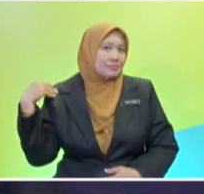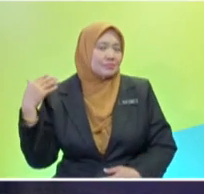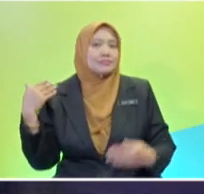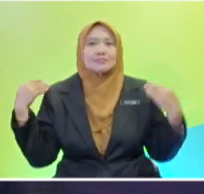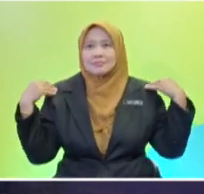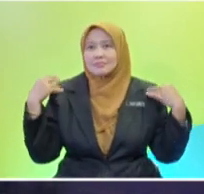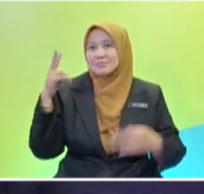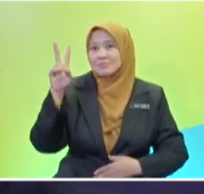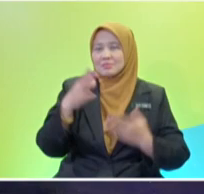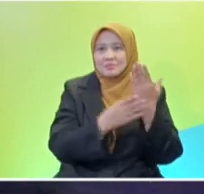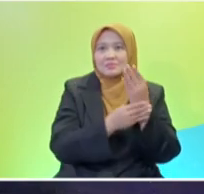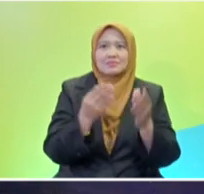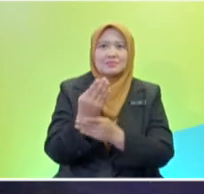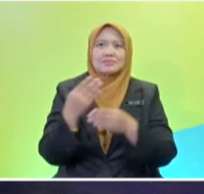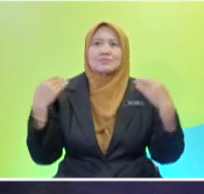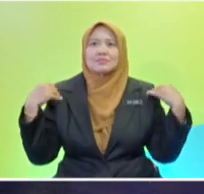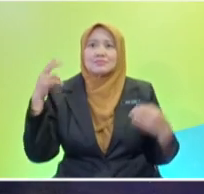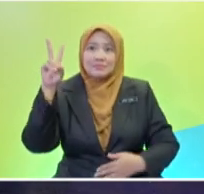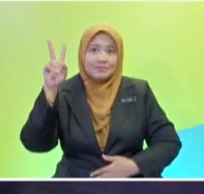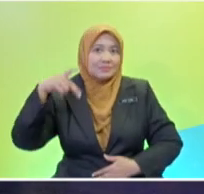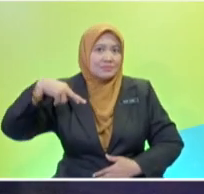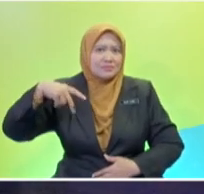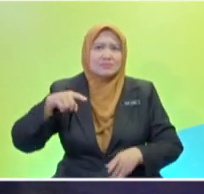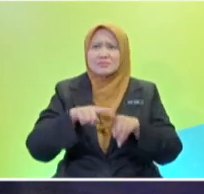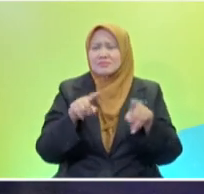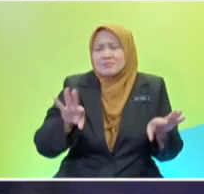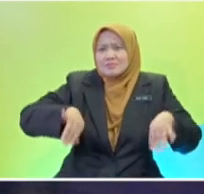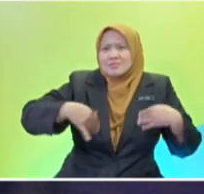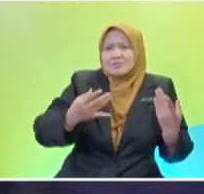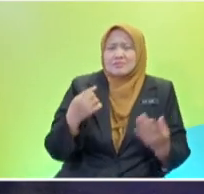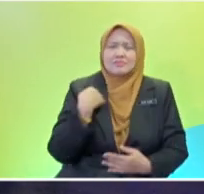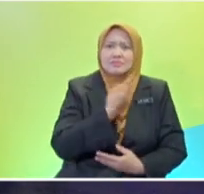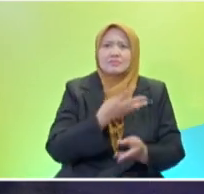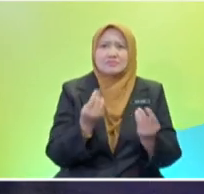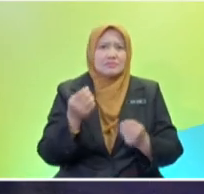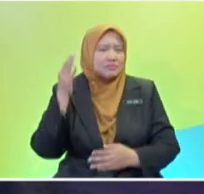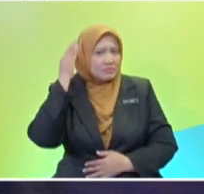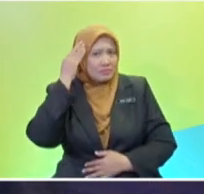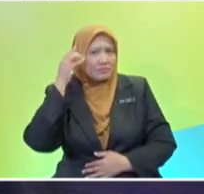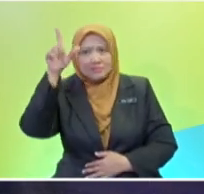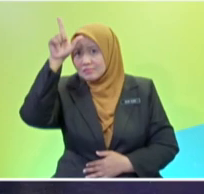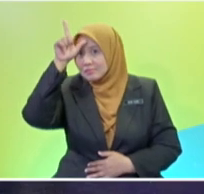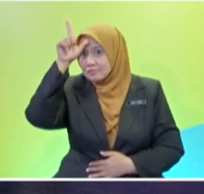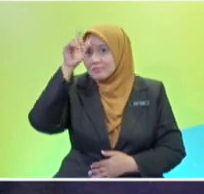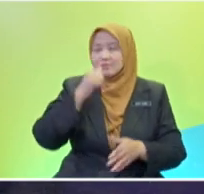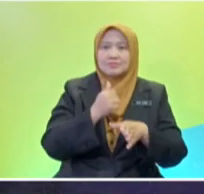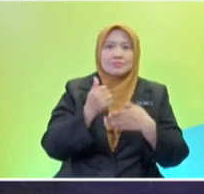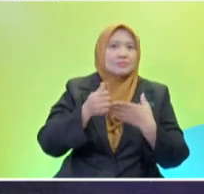ada dua kaki tapi macam mana kita tidak tahu lelaki atau perempuan itu